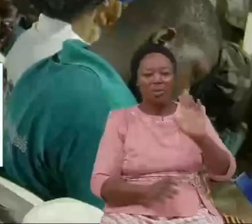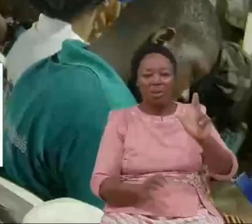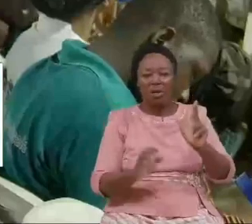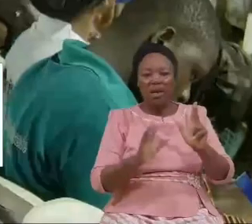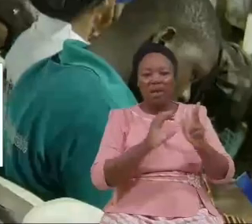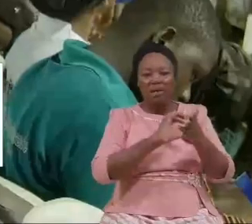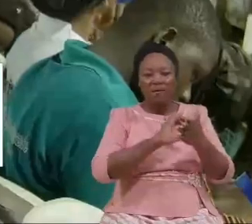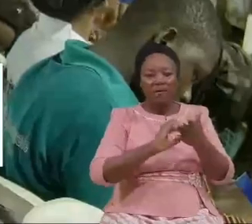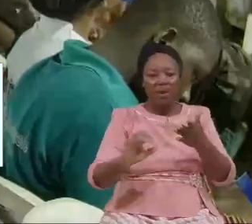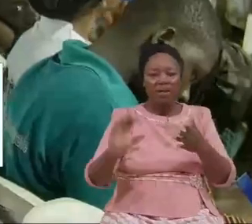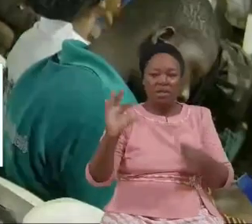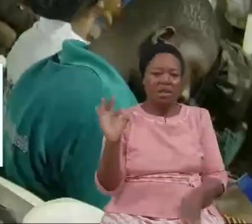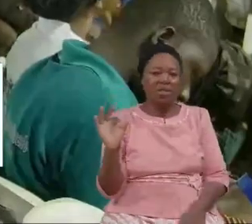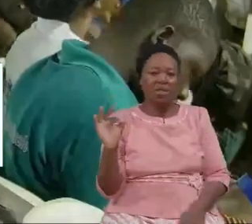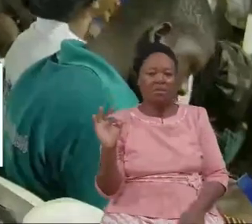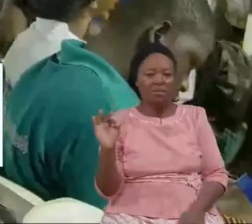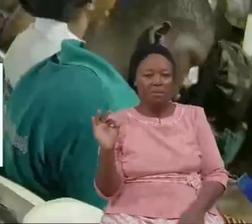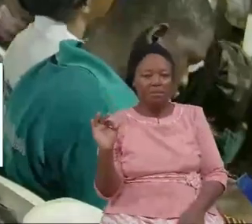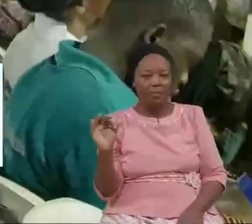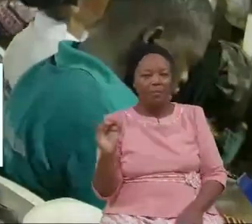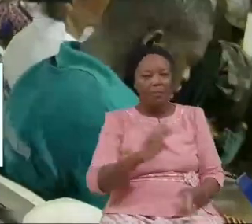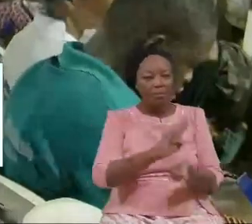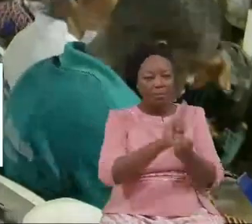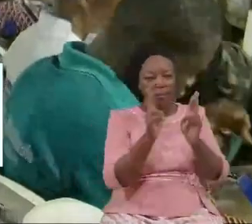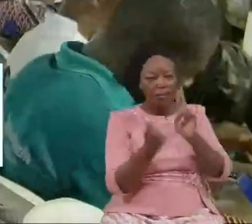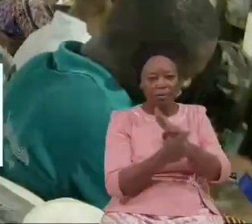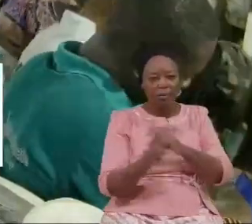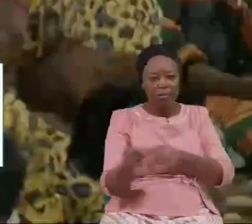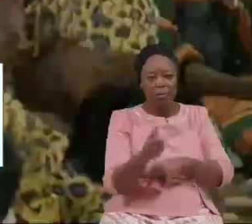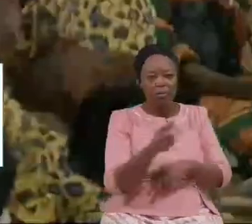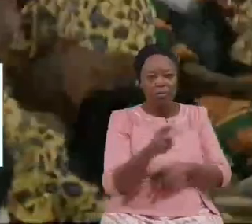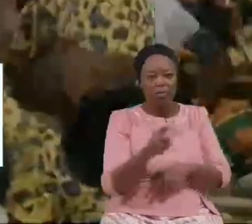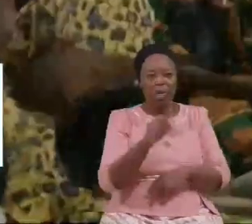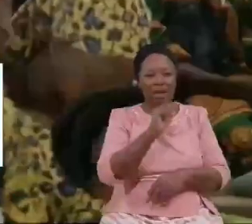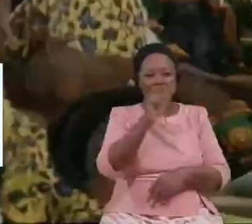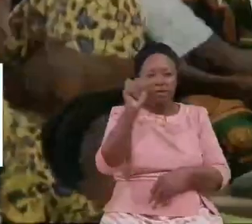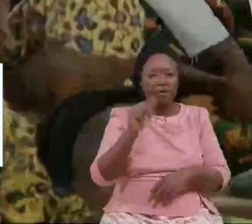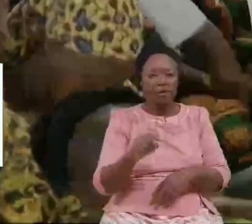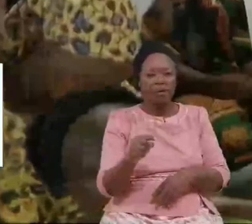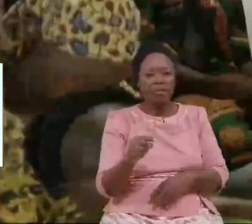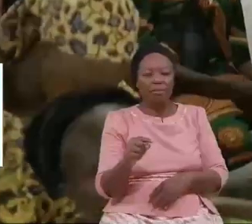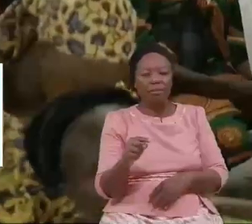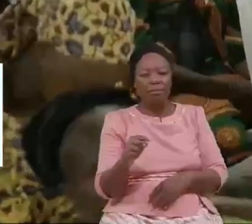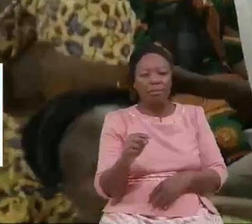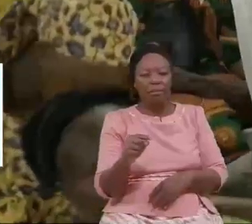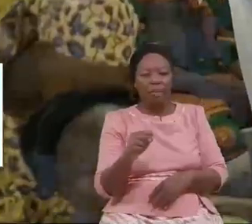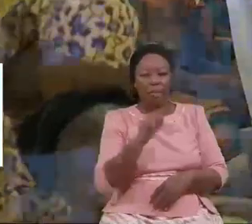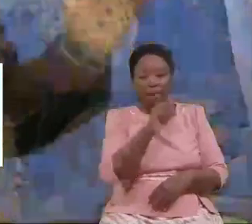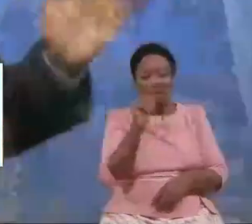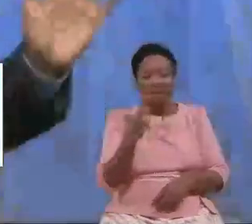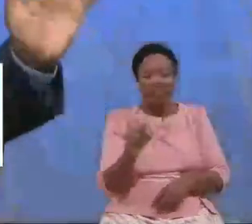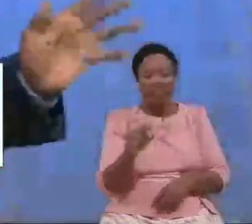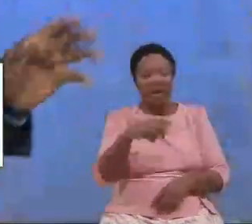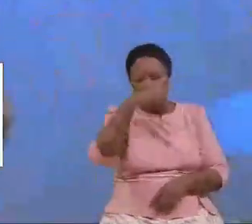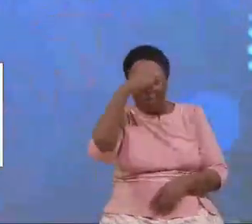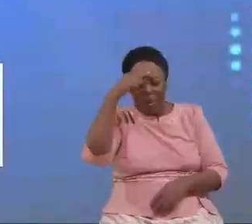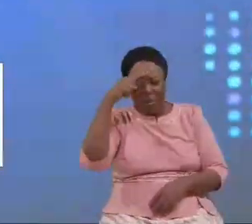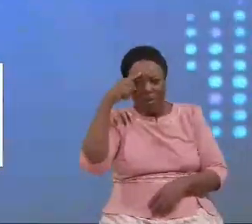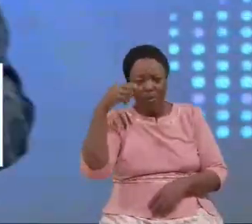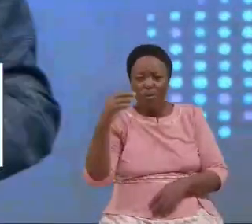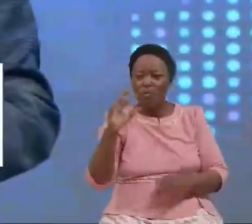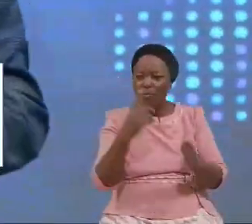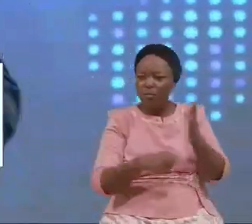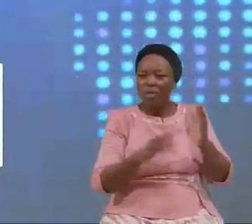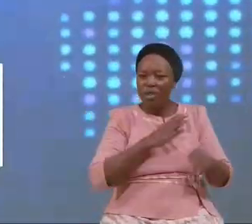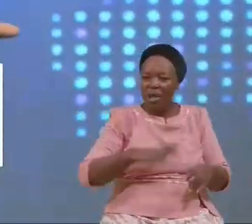versé 19 repentez-vous donc repentez vous donc à cause de ce que